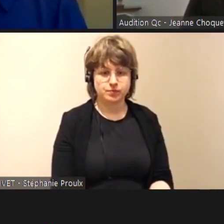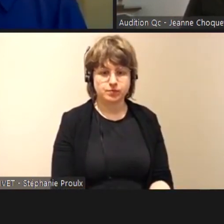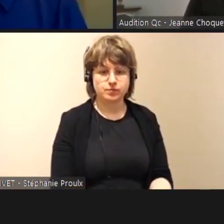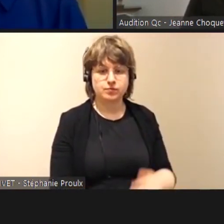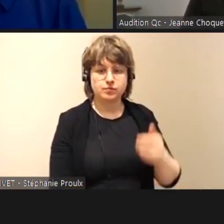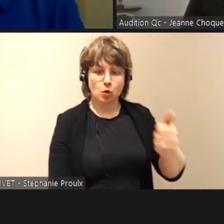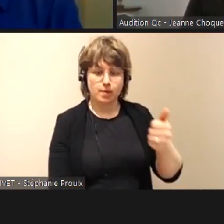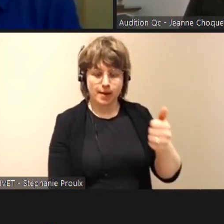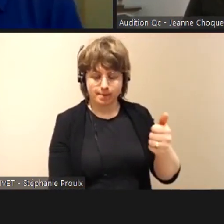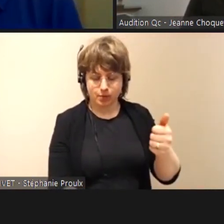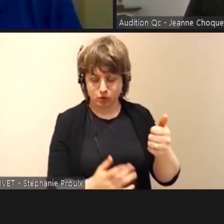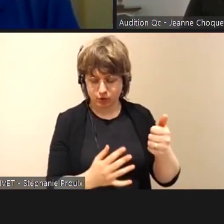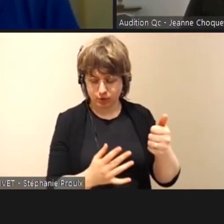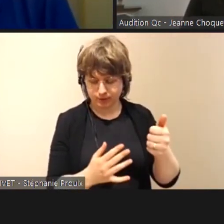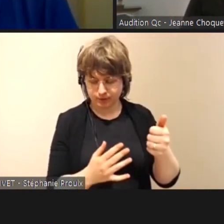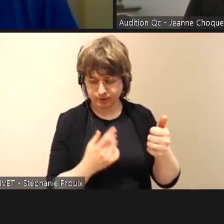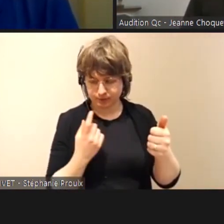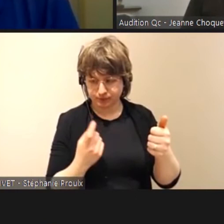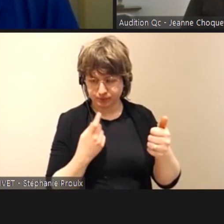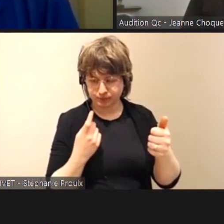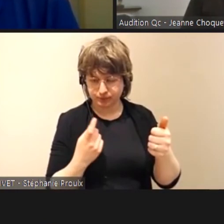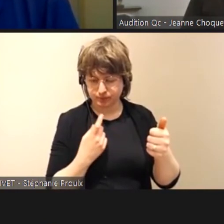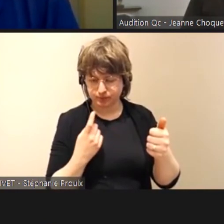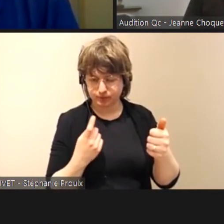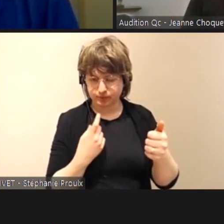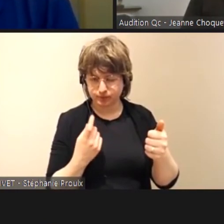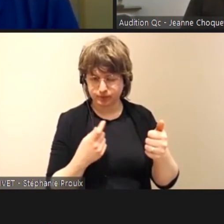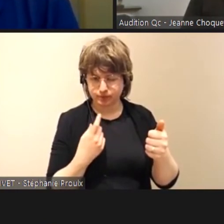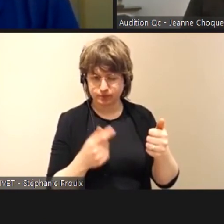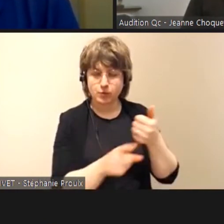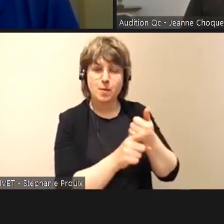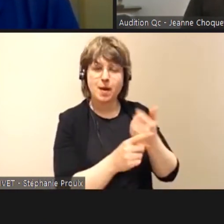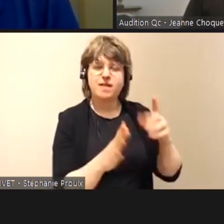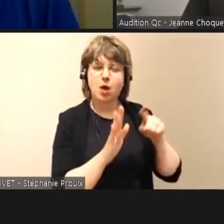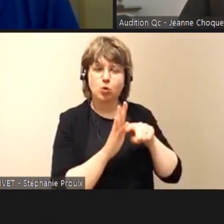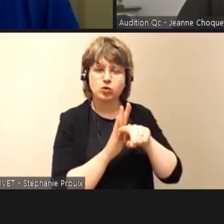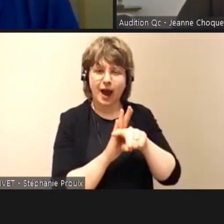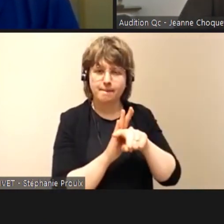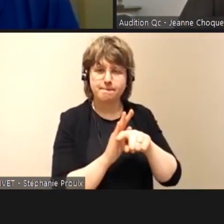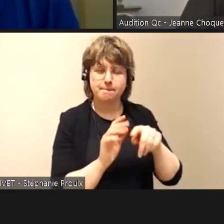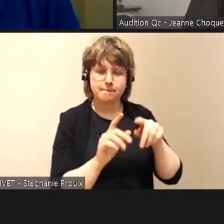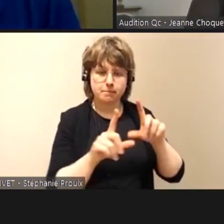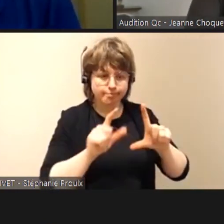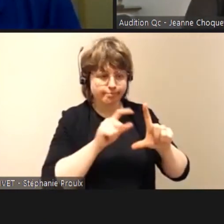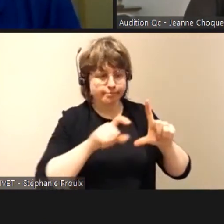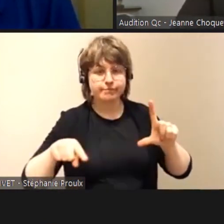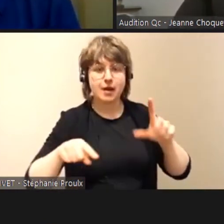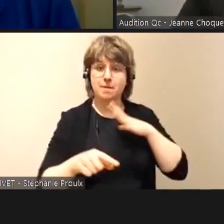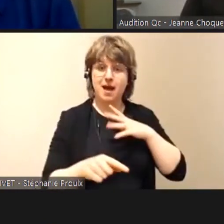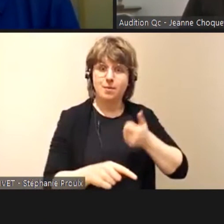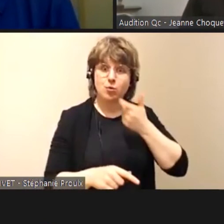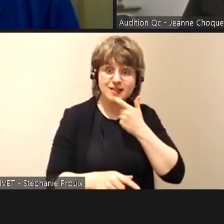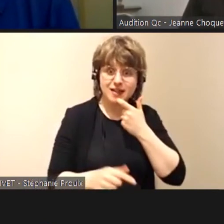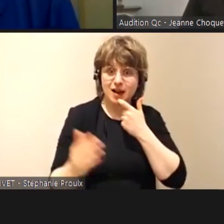désigné un genre d'audiogramme, mais plus facile d'accès. Puis, c'est